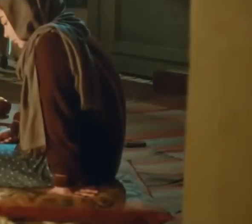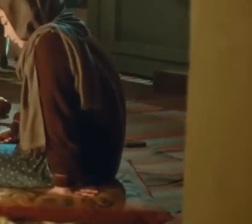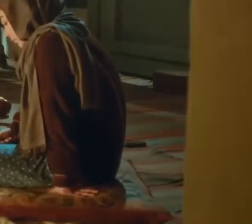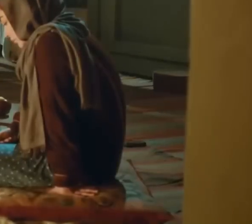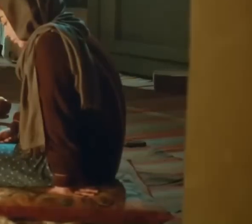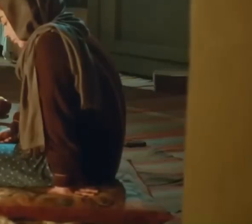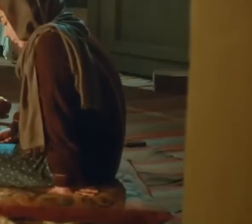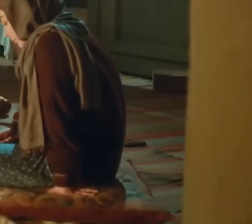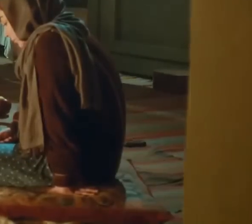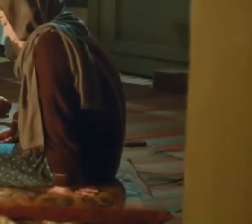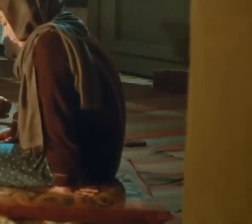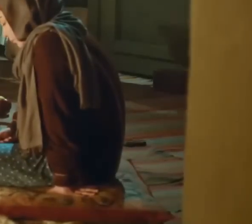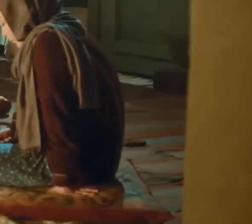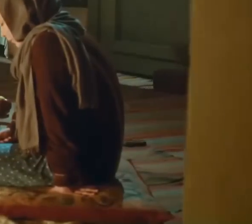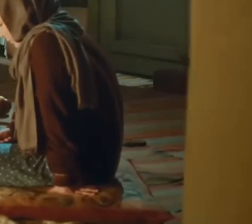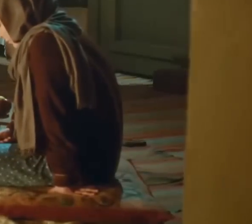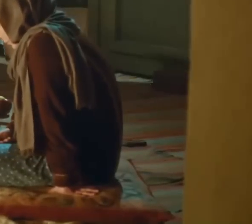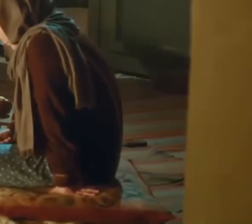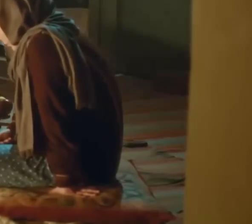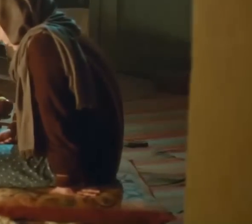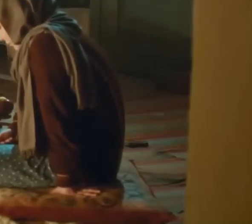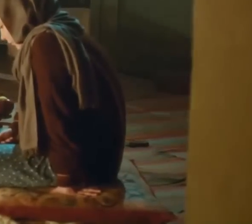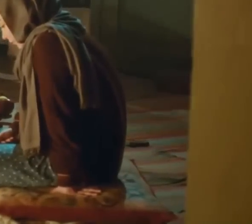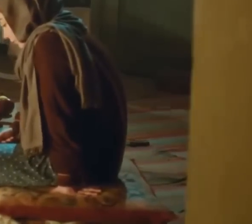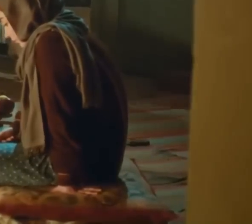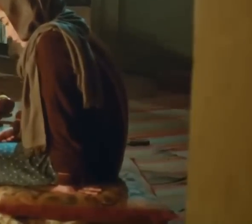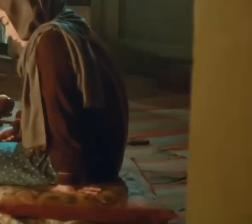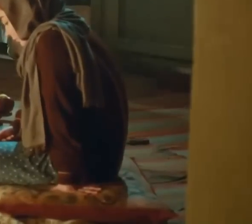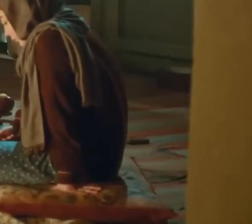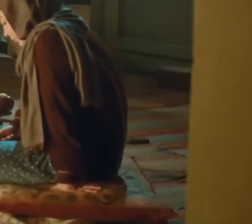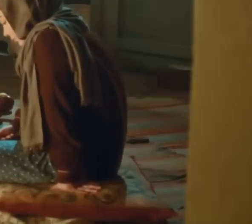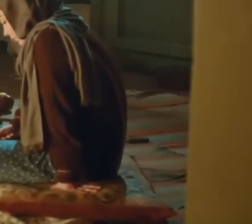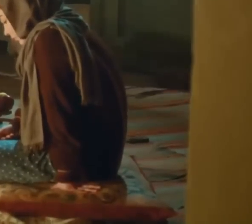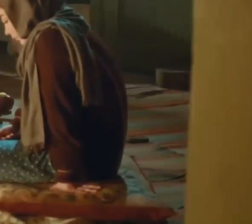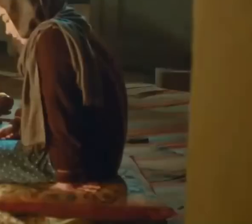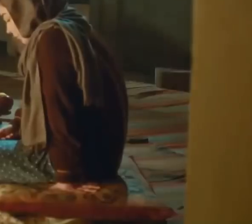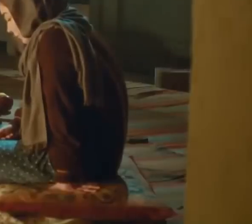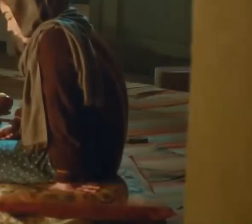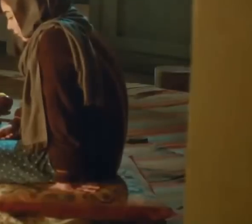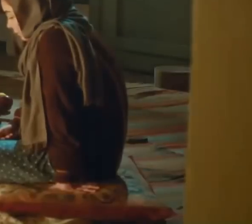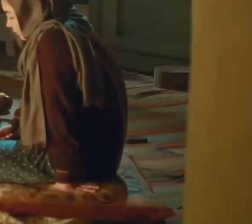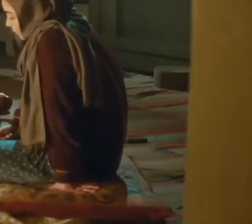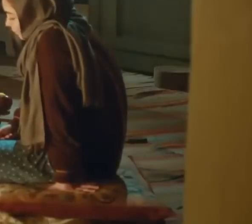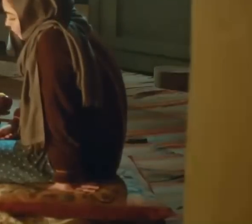gücüsü. Şerife Sevde ile çıkarken Erdem Meryem'e bakarak tabureyi alıp karşısına oturdu.